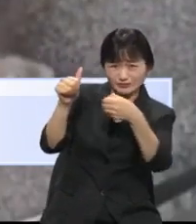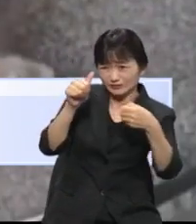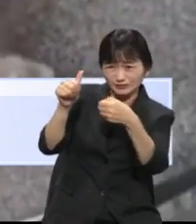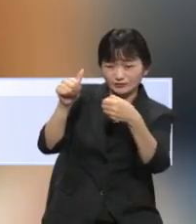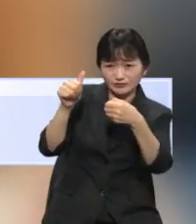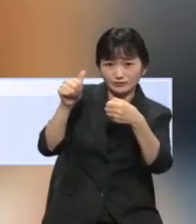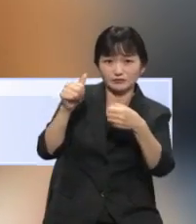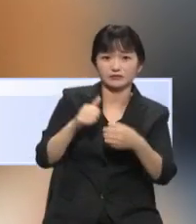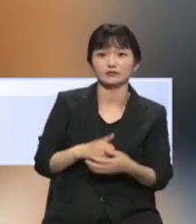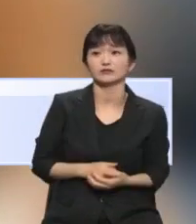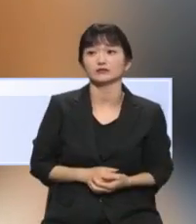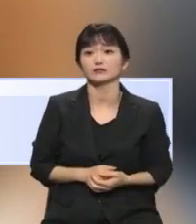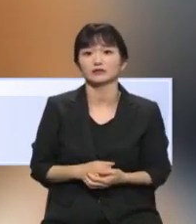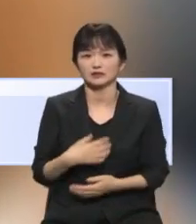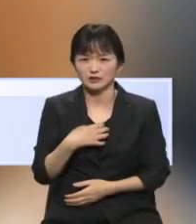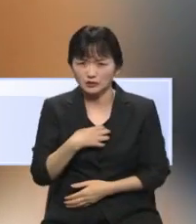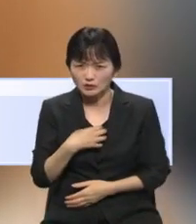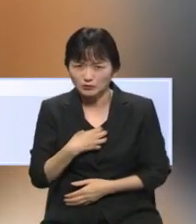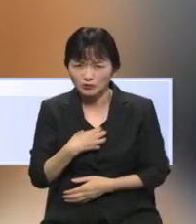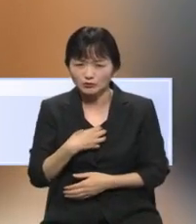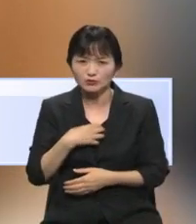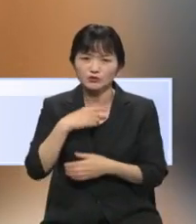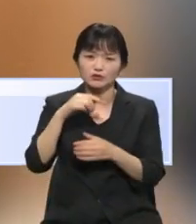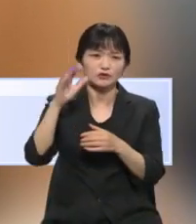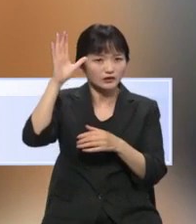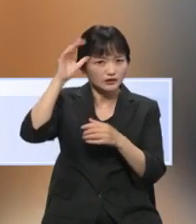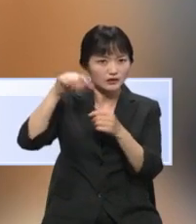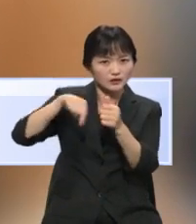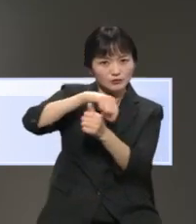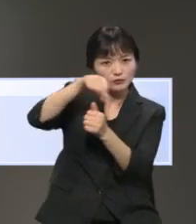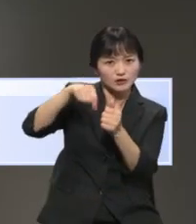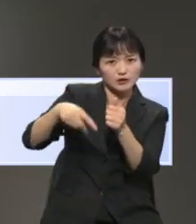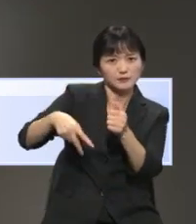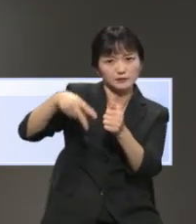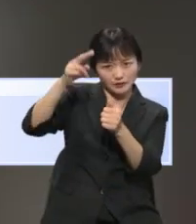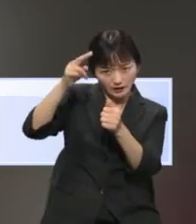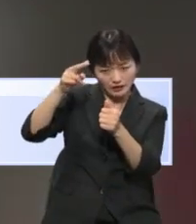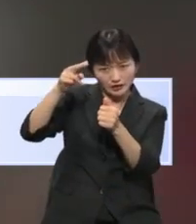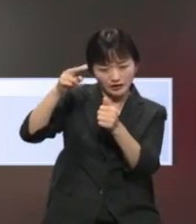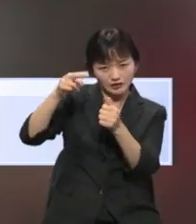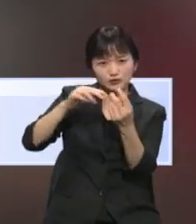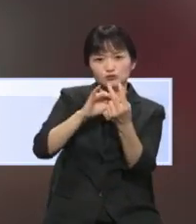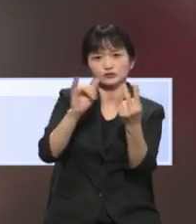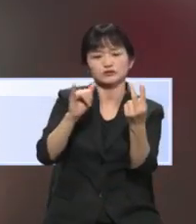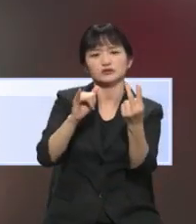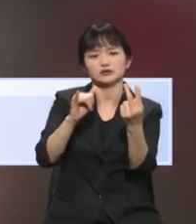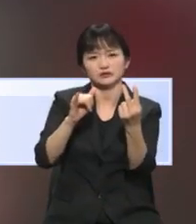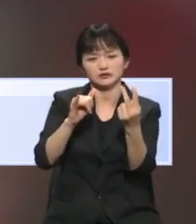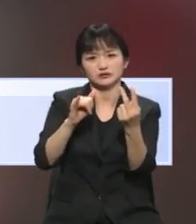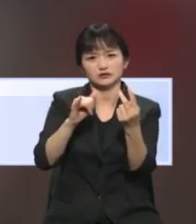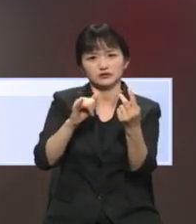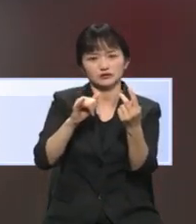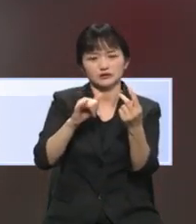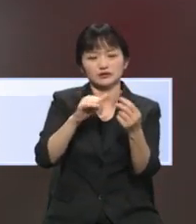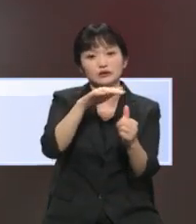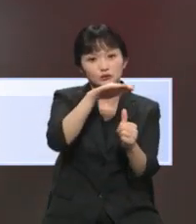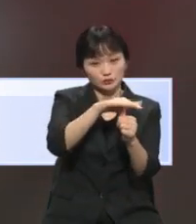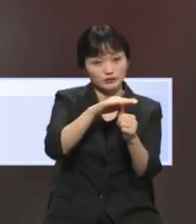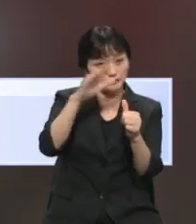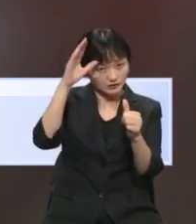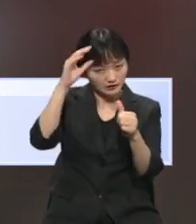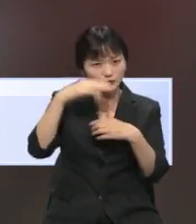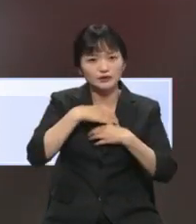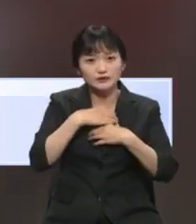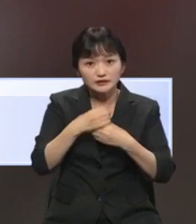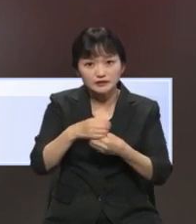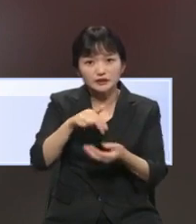허공에 떠올랐죠. 네, 위기 일발이었는데 다행히 이 목줄 끊어지면서 착지. 네, 둘 다 위기를 무사히 넘겼습니다. 엘리베이터 잘